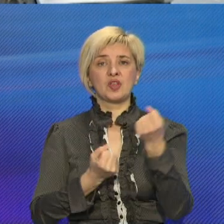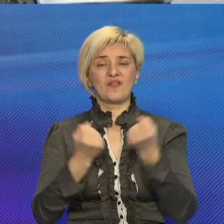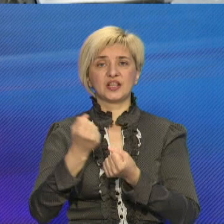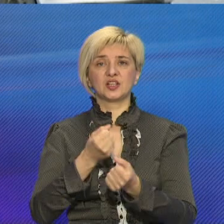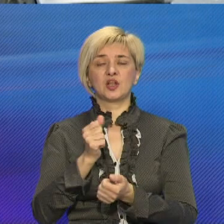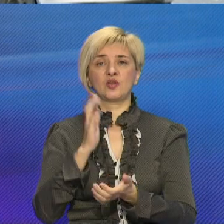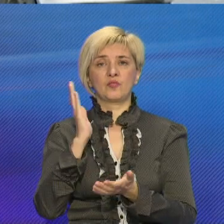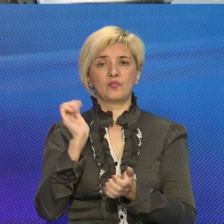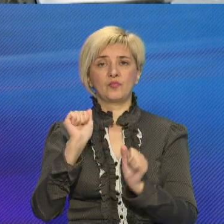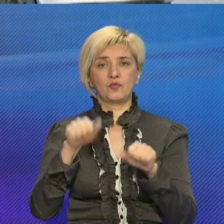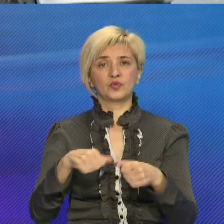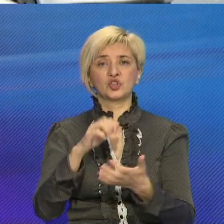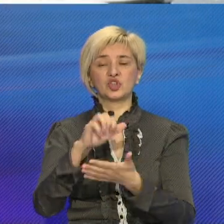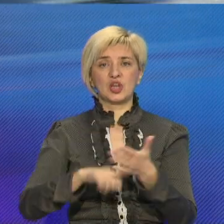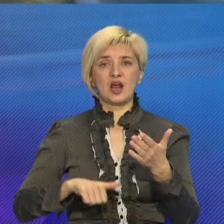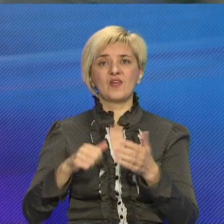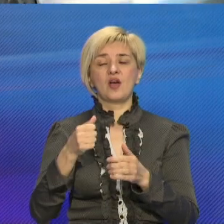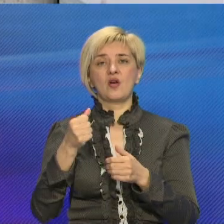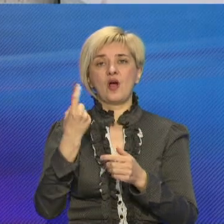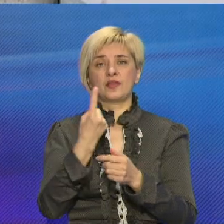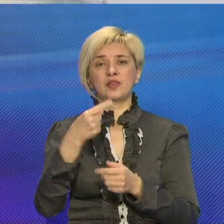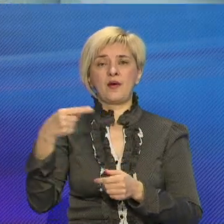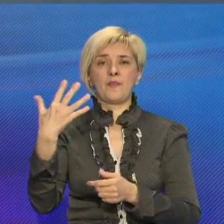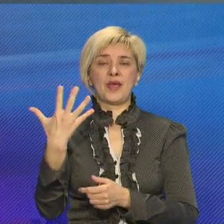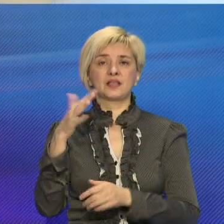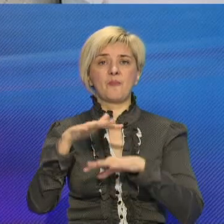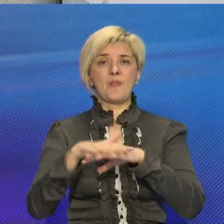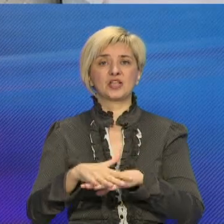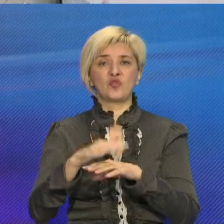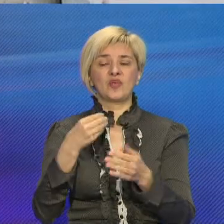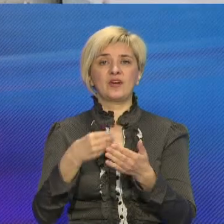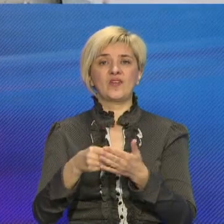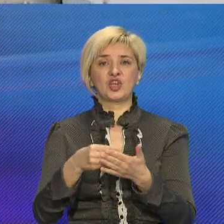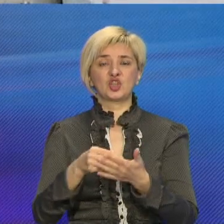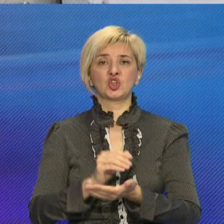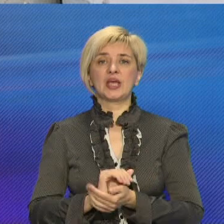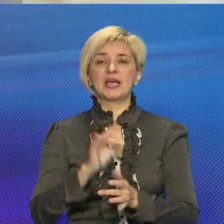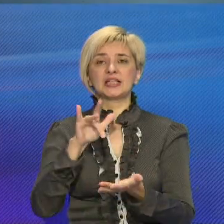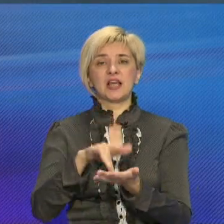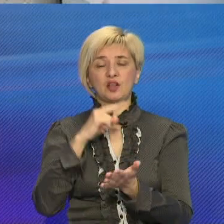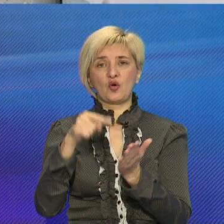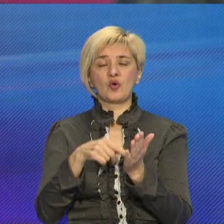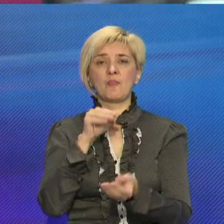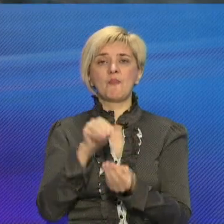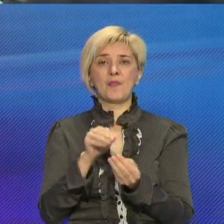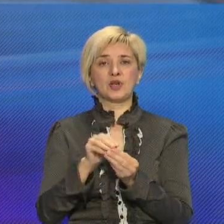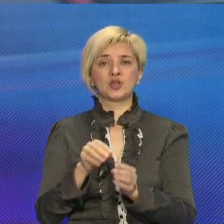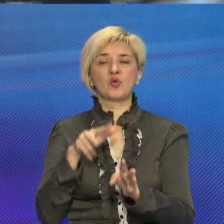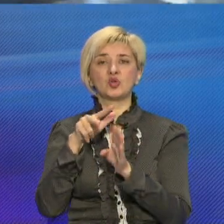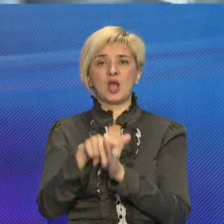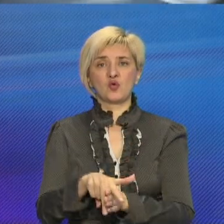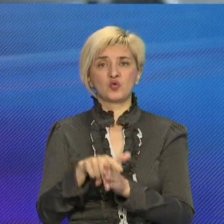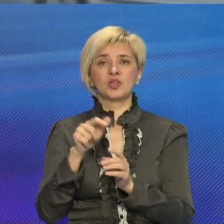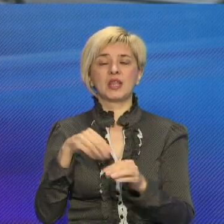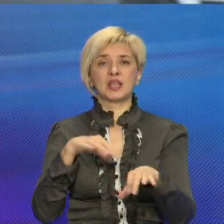штраф в размере от 1 до 5 базовых величин. Центр города был и остается загружены транспортом. Особливая ситуация